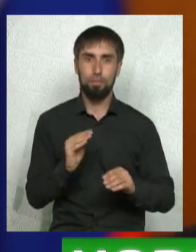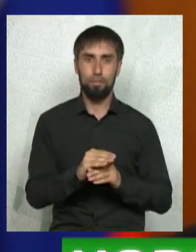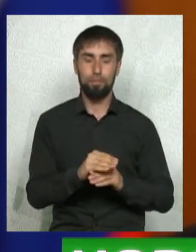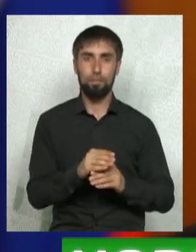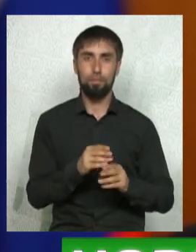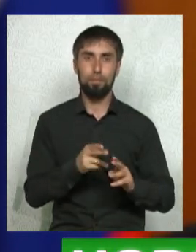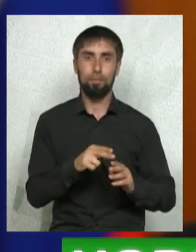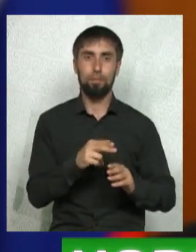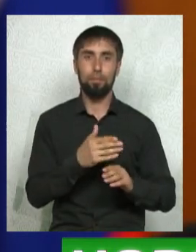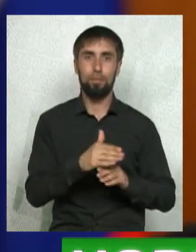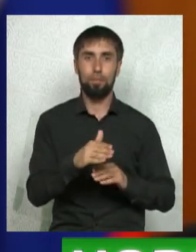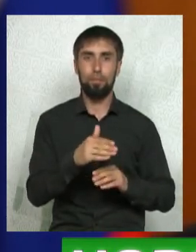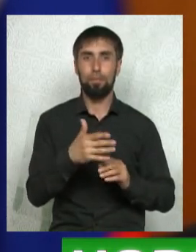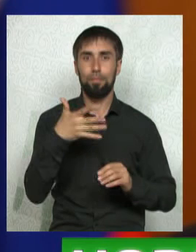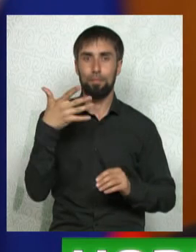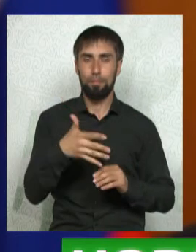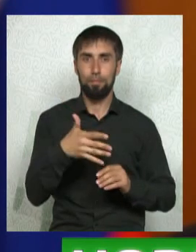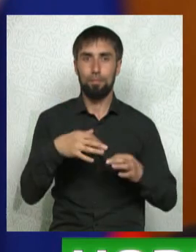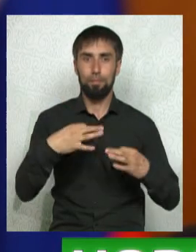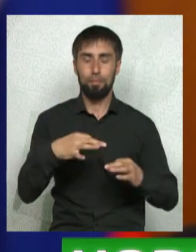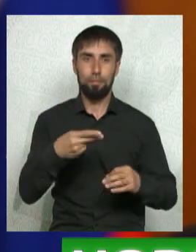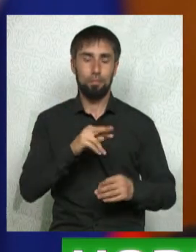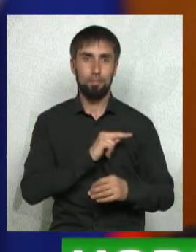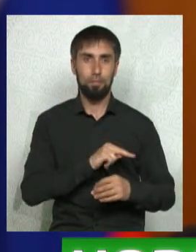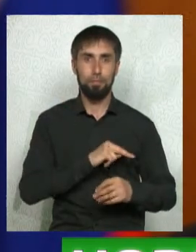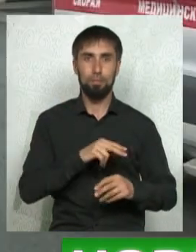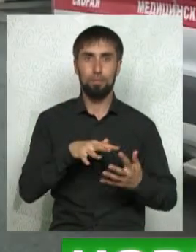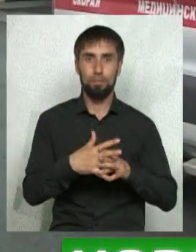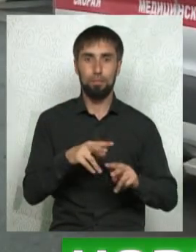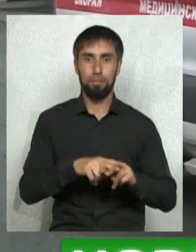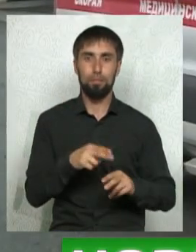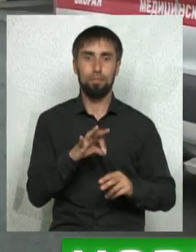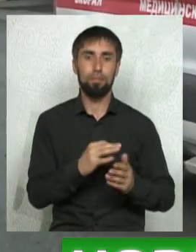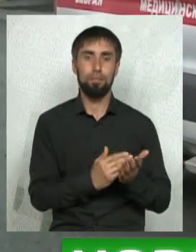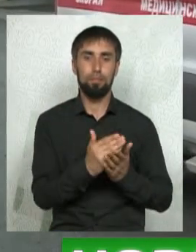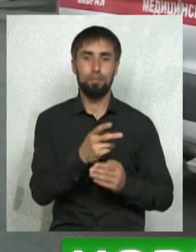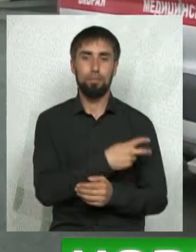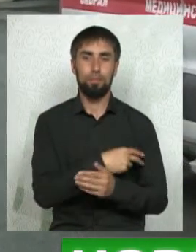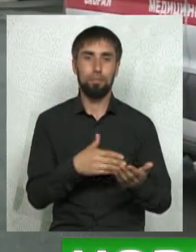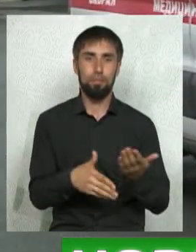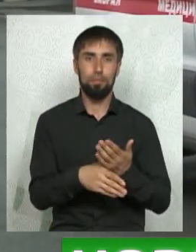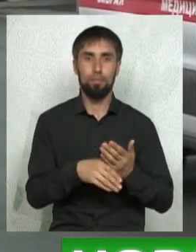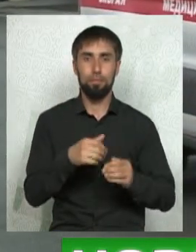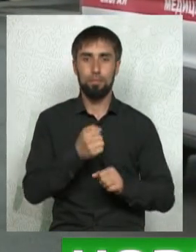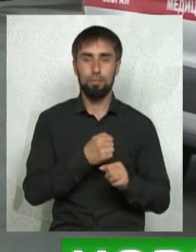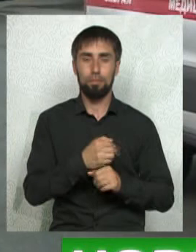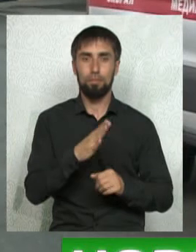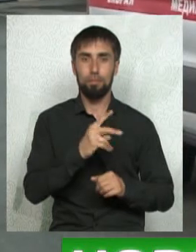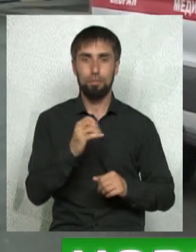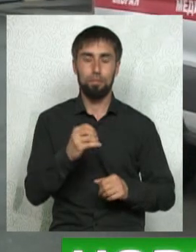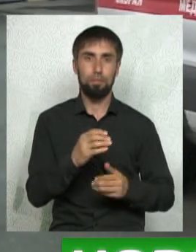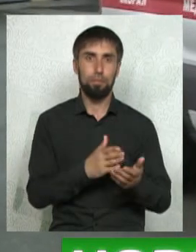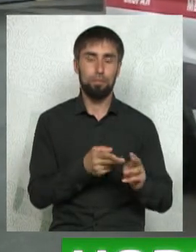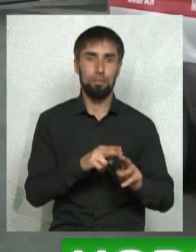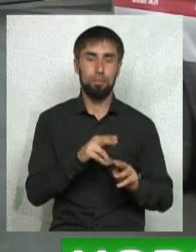направить 5000 новых автомобилей скорой помощи для работы в сельской местности. Повышение медпомощи, разработка и внедрение передовых